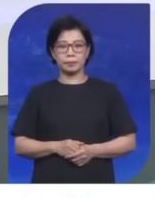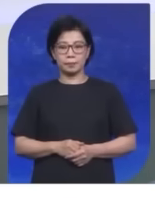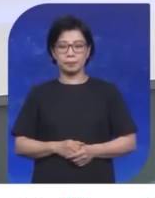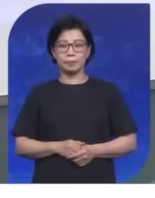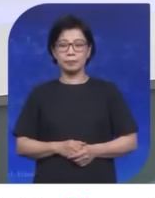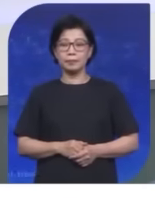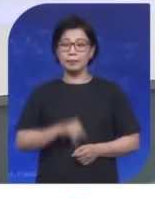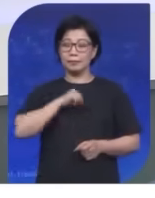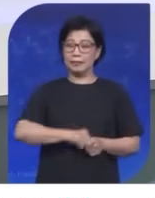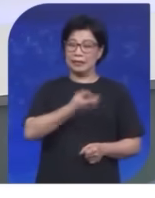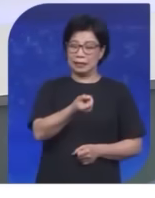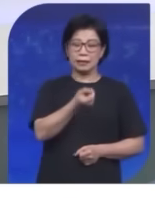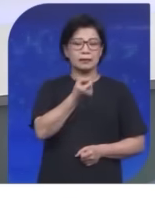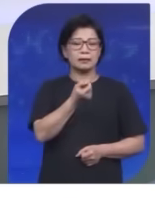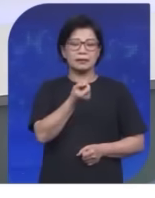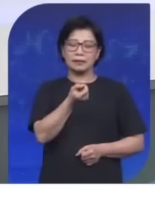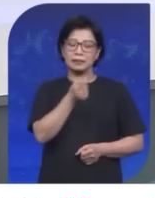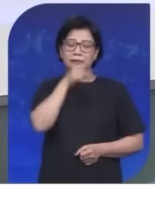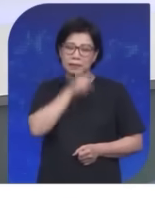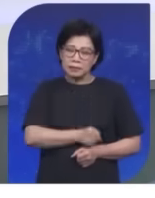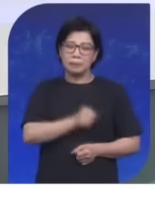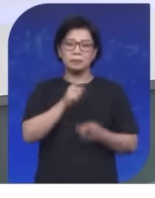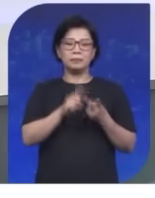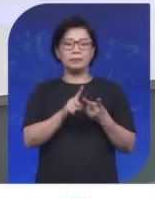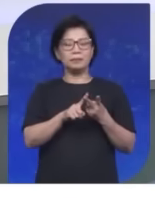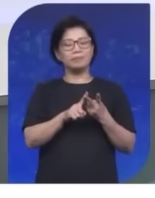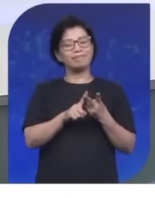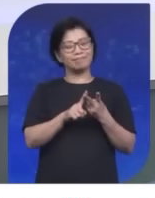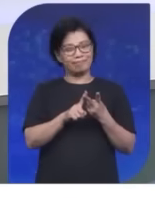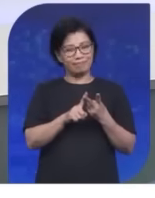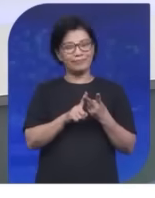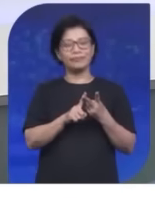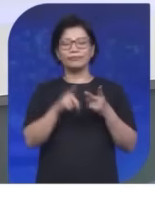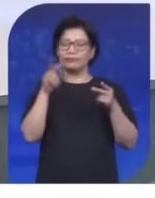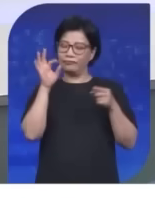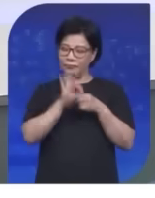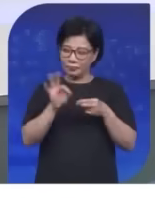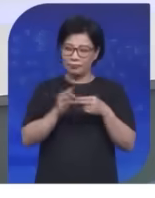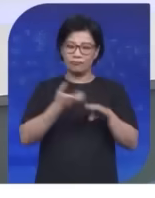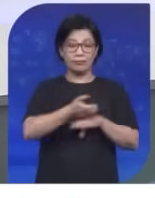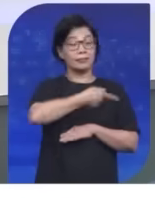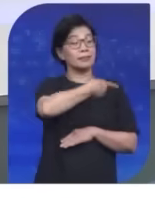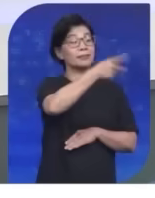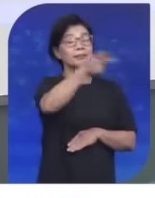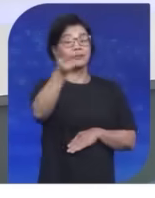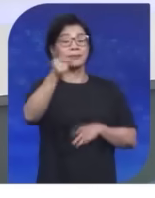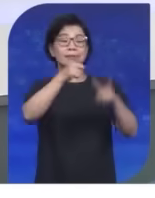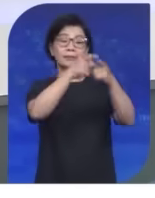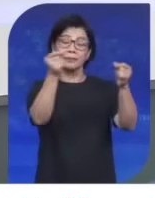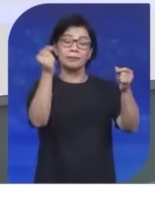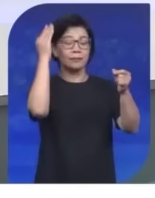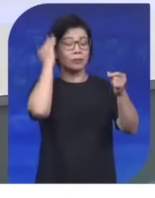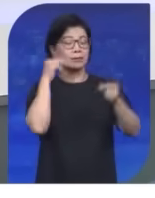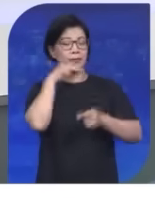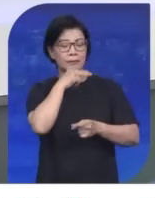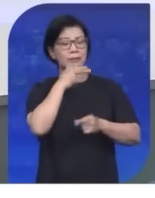Mức sinh thấp, già hóa dân số hay khủng hoảng nhân khẩu học là những vấn đề đặt ra nan giải với nhiều quốc gia trên thế giới như Nhật Bản, Hàn Quốc, Nga